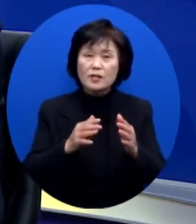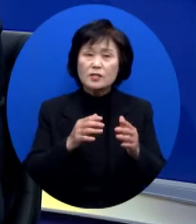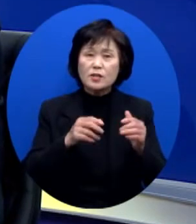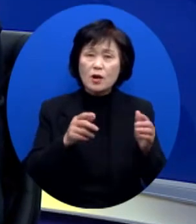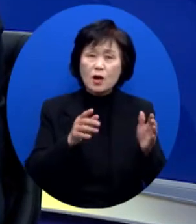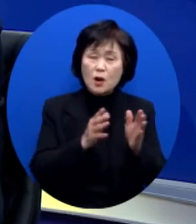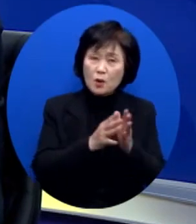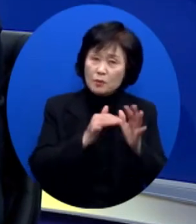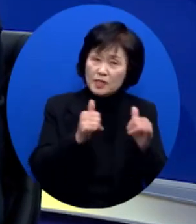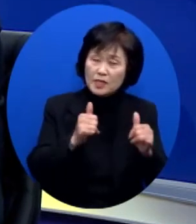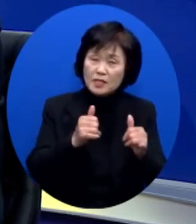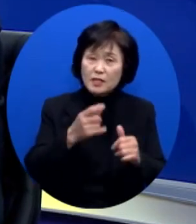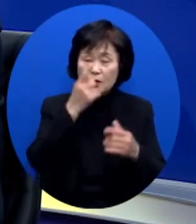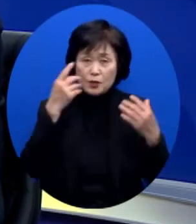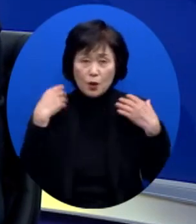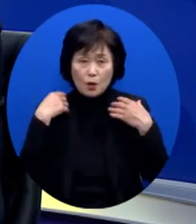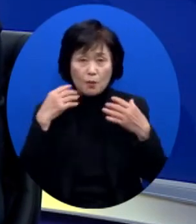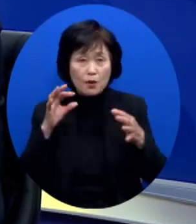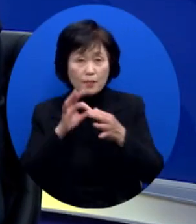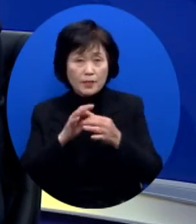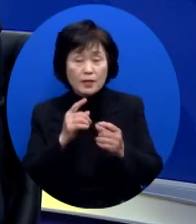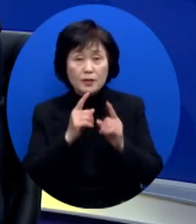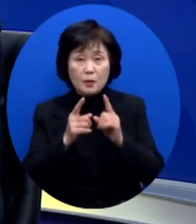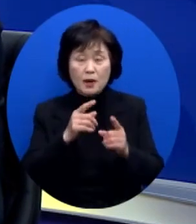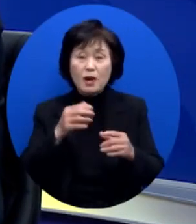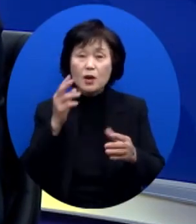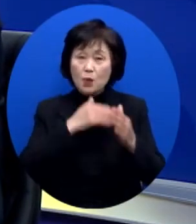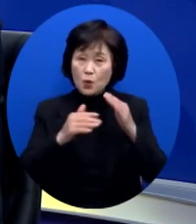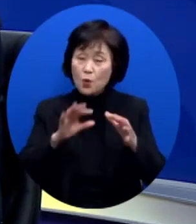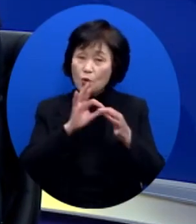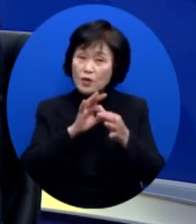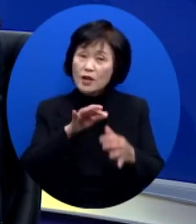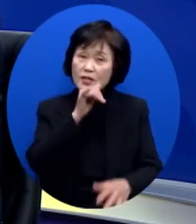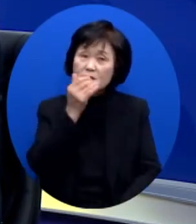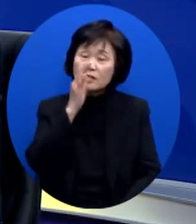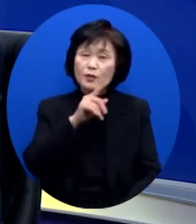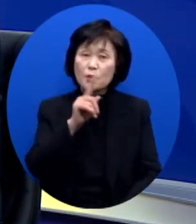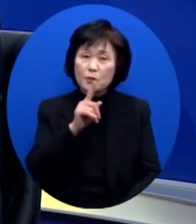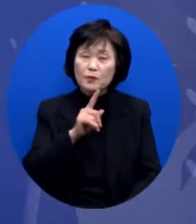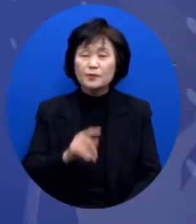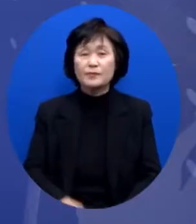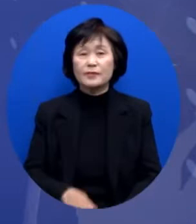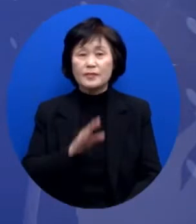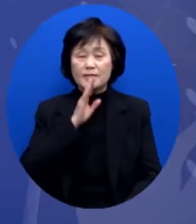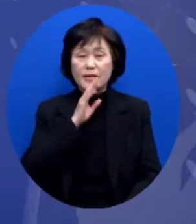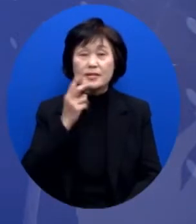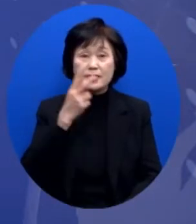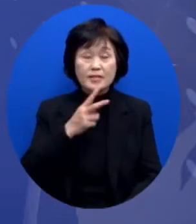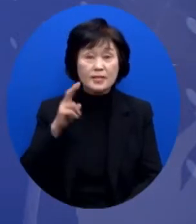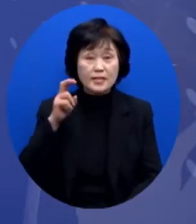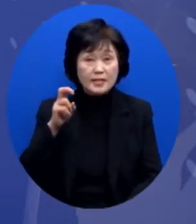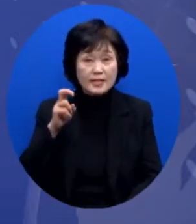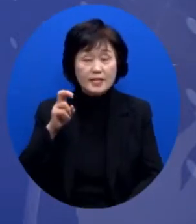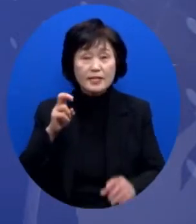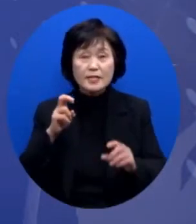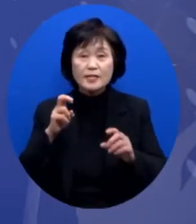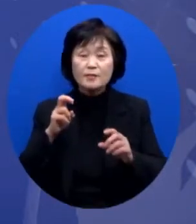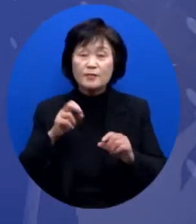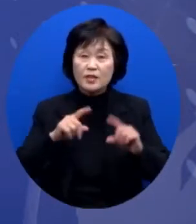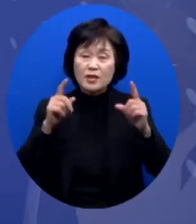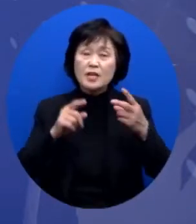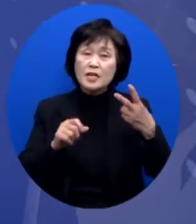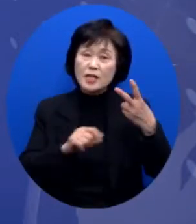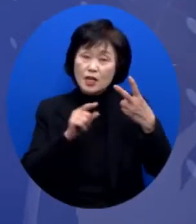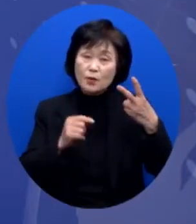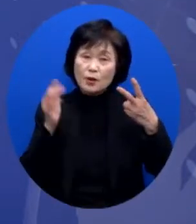은 방송 인해 공약 이었는데 한국교회는 일을 좀 어떻게 받아들이게 쓰니까 네 사실 2020 년 2 월 부터 어